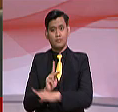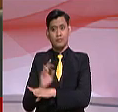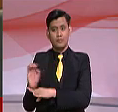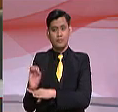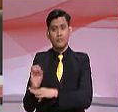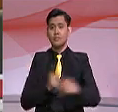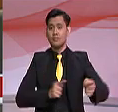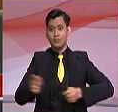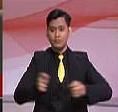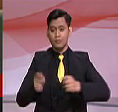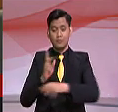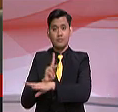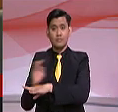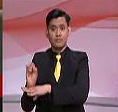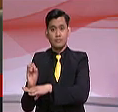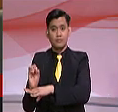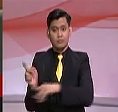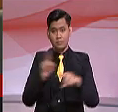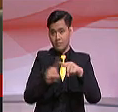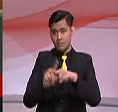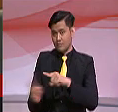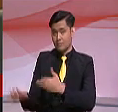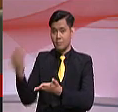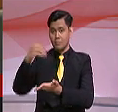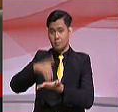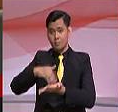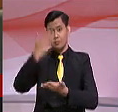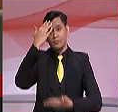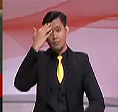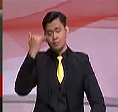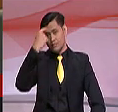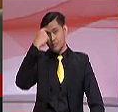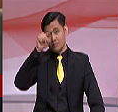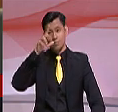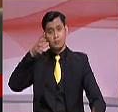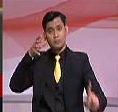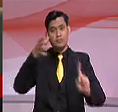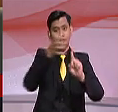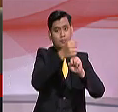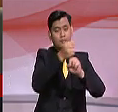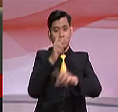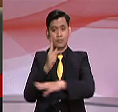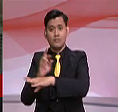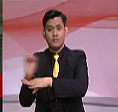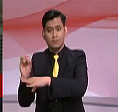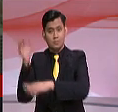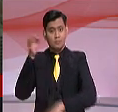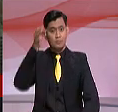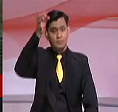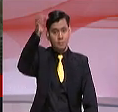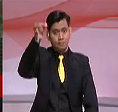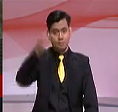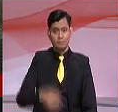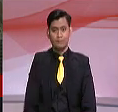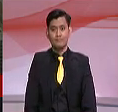takbiran koperasi dan sebagainya UMP untuk memajukan koperasi Nike hadapan